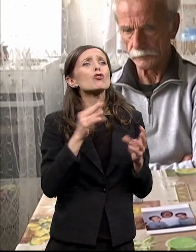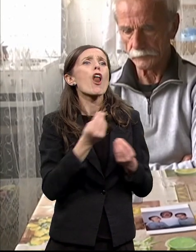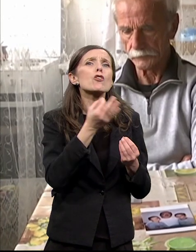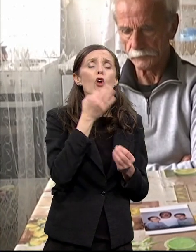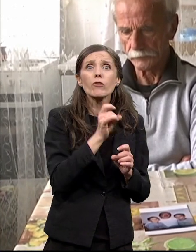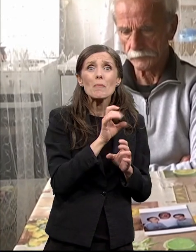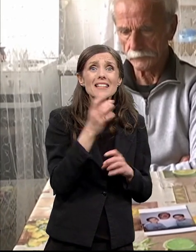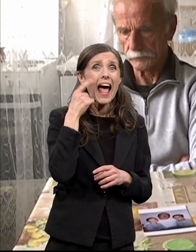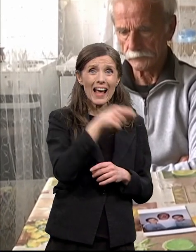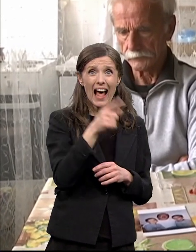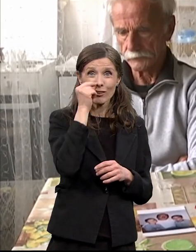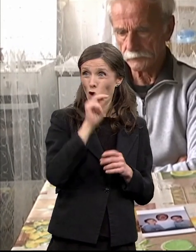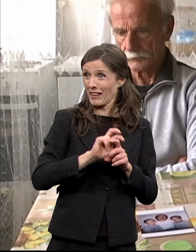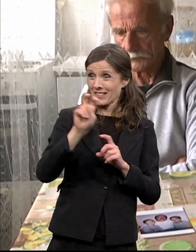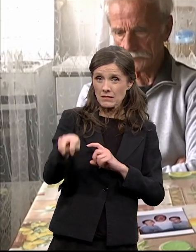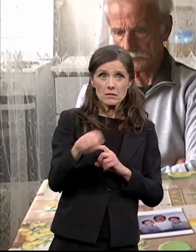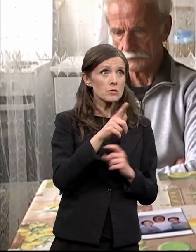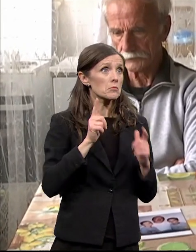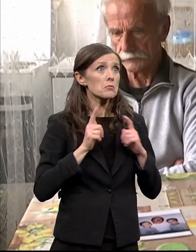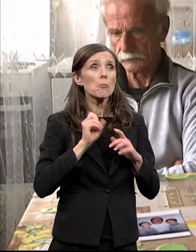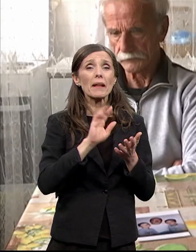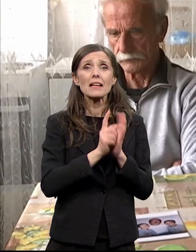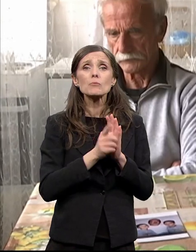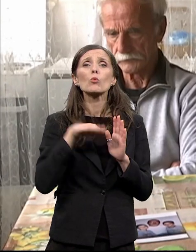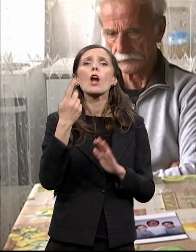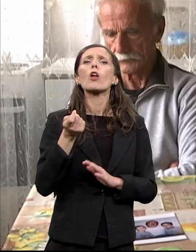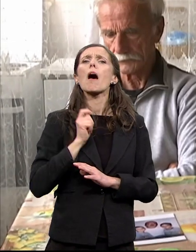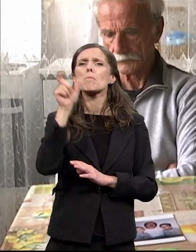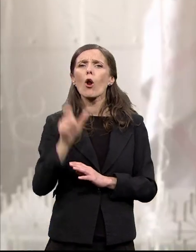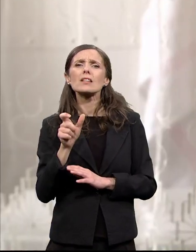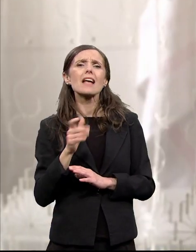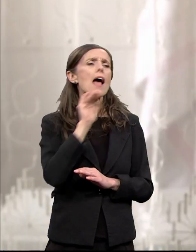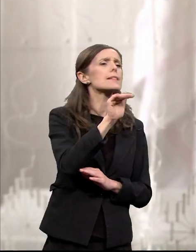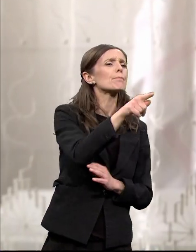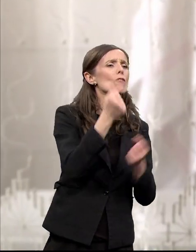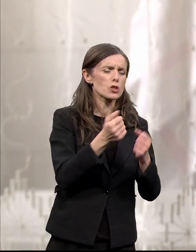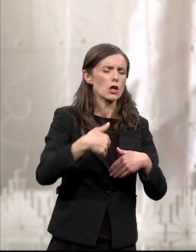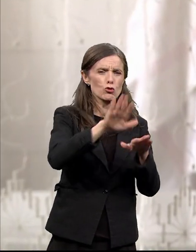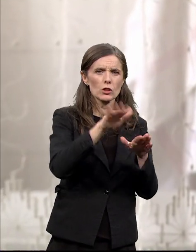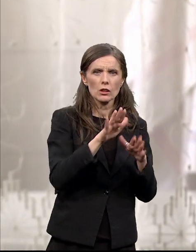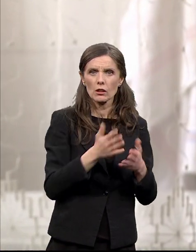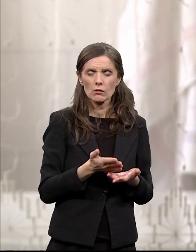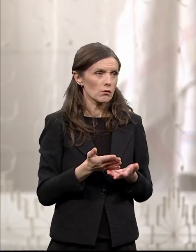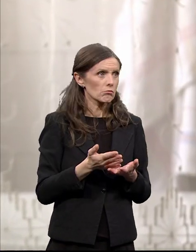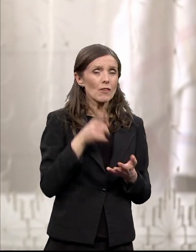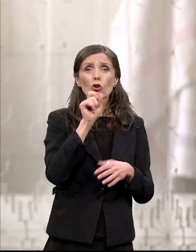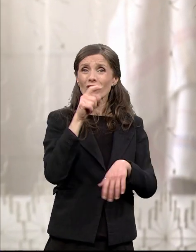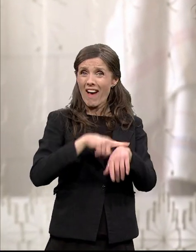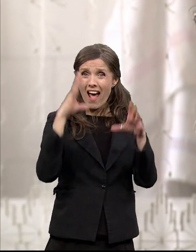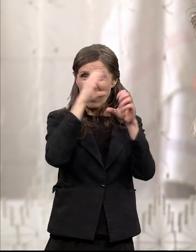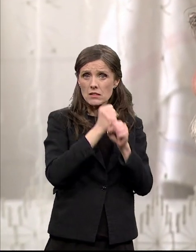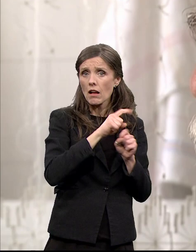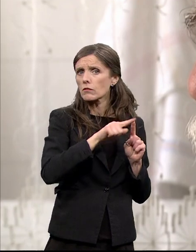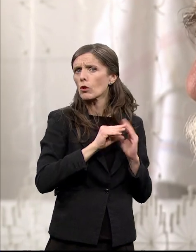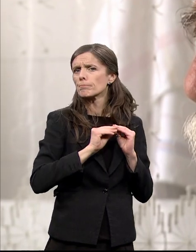15 minuta je autobus stajao, onda je neki policajac prišao i rekao vozaču da krene. On je od 12 sati od ponoći je